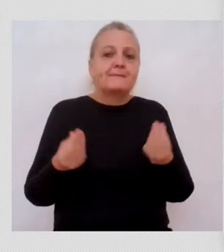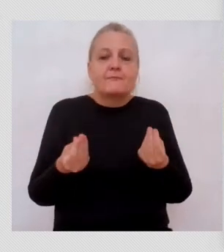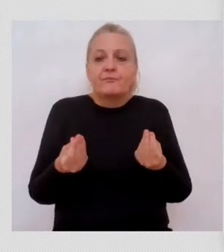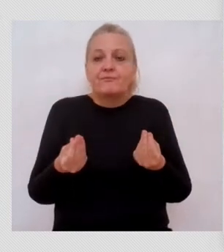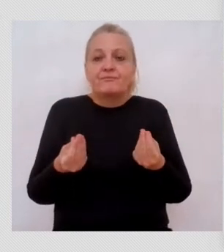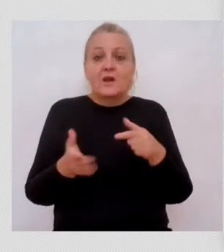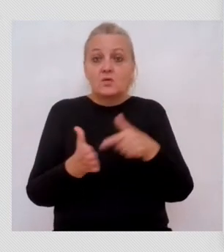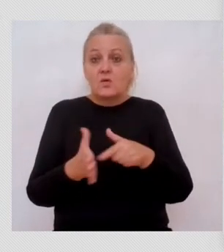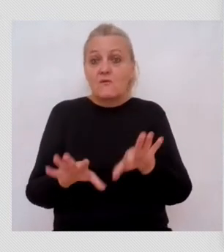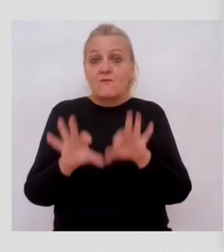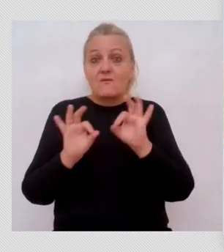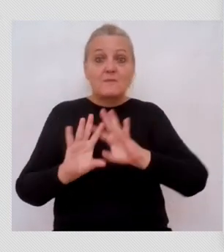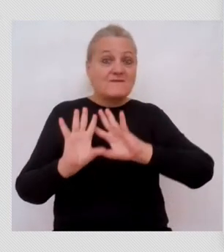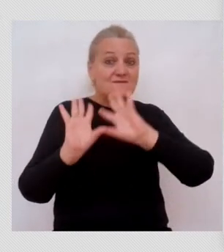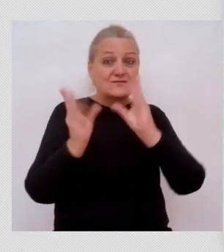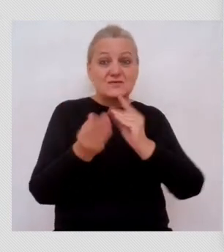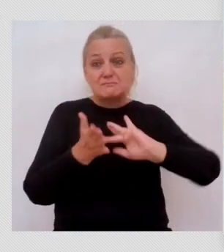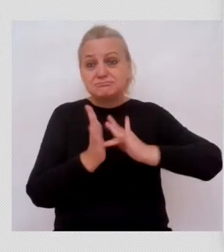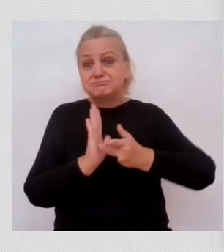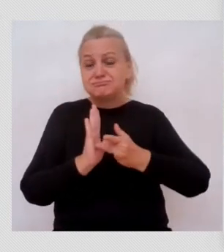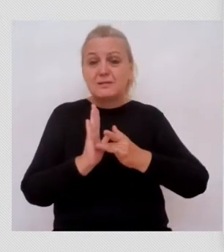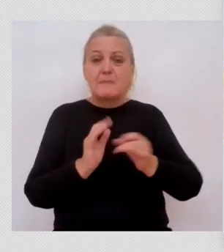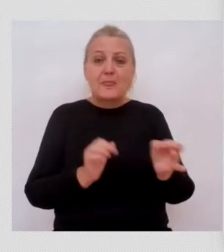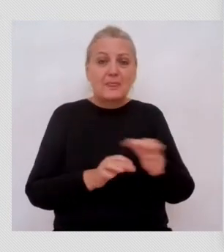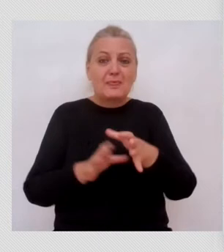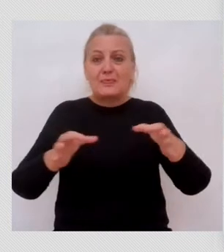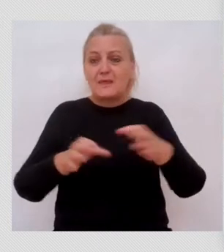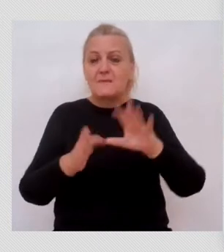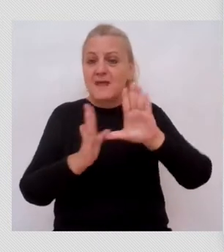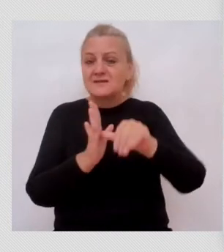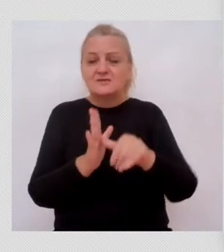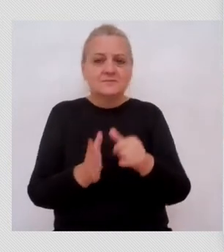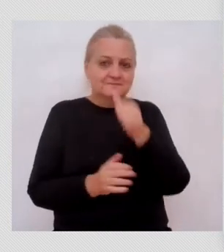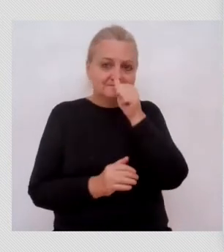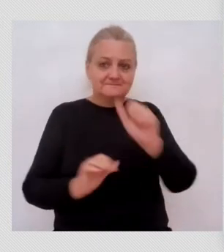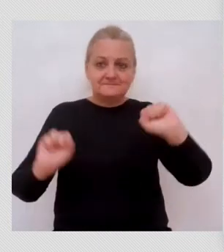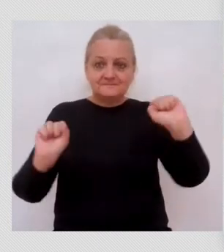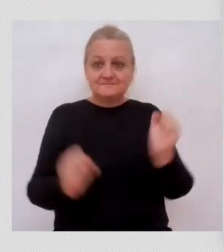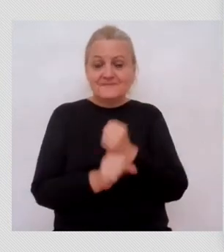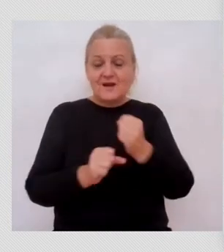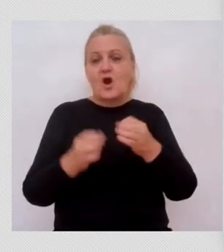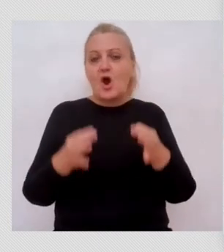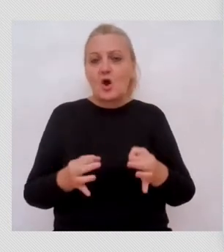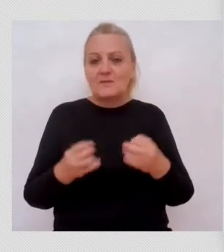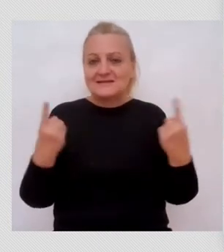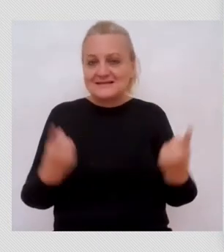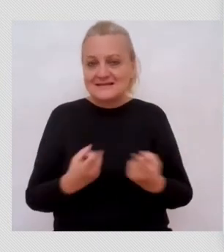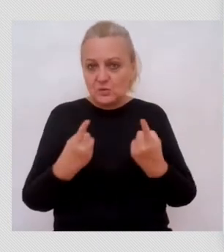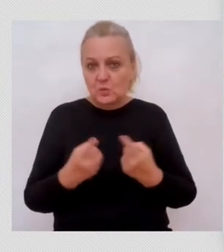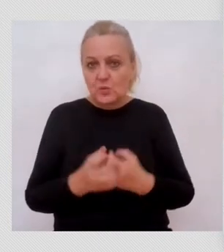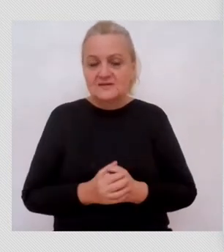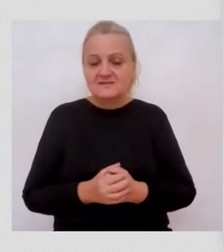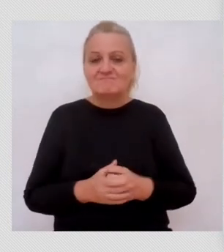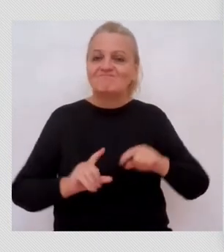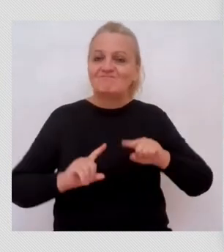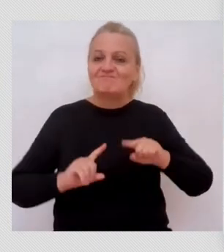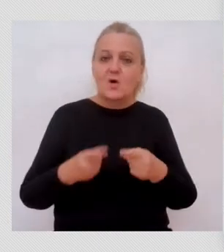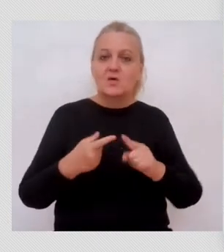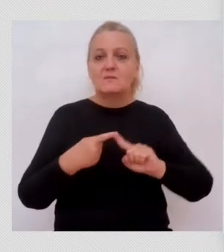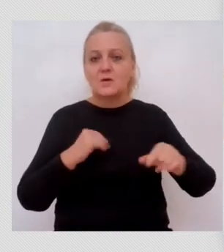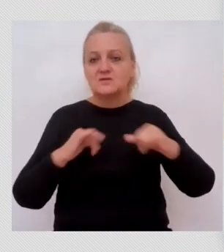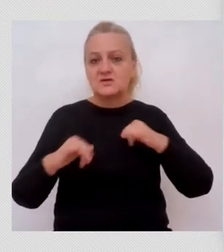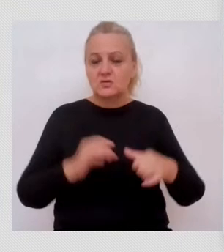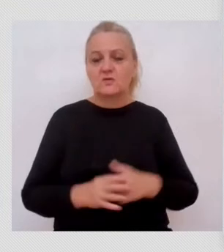tych wyborów na wszystkich szczeblach jest nie do wykonania przy obecnej sytuacji organizacji